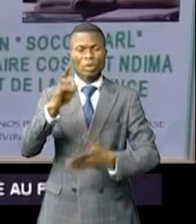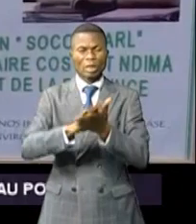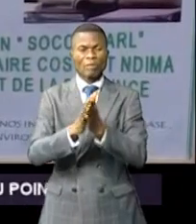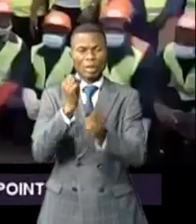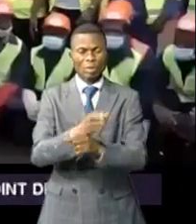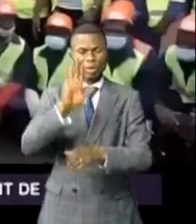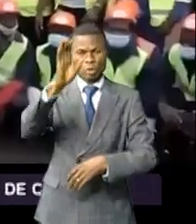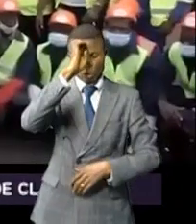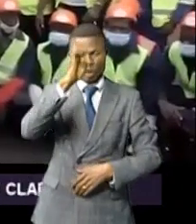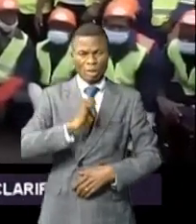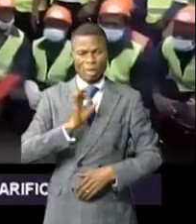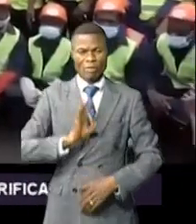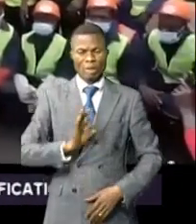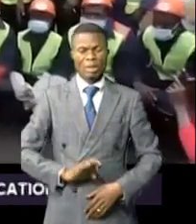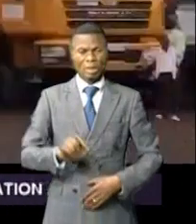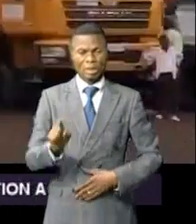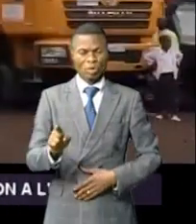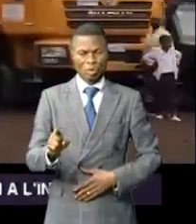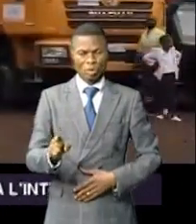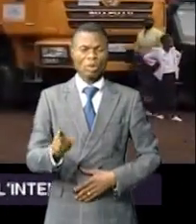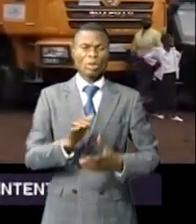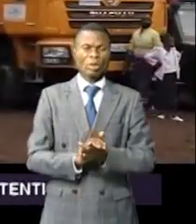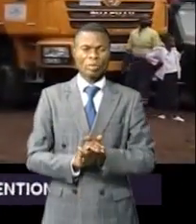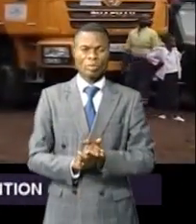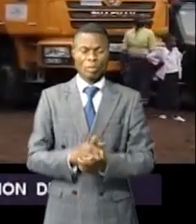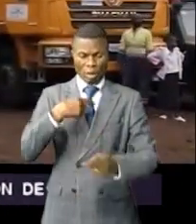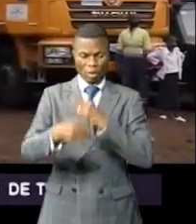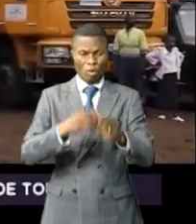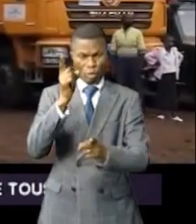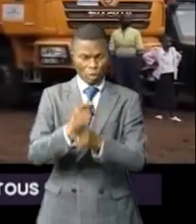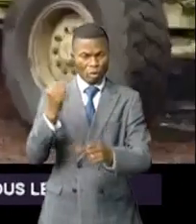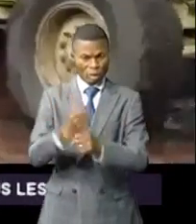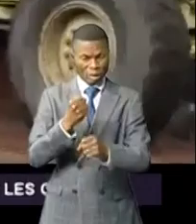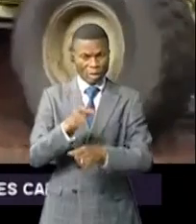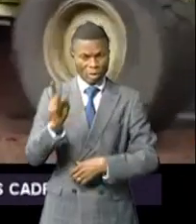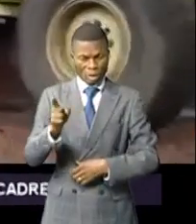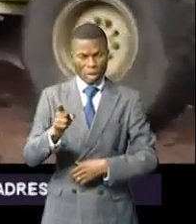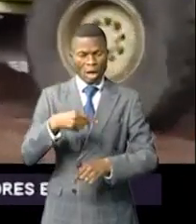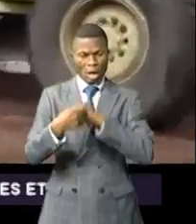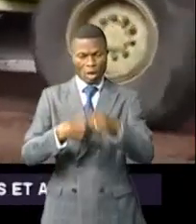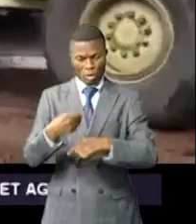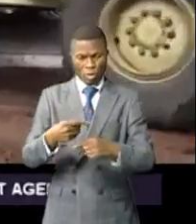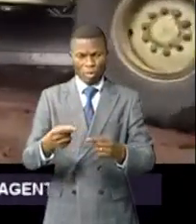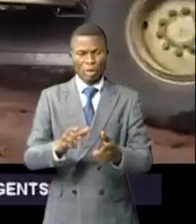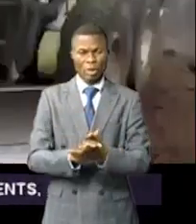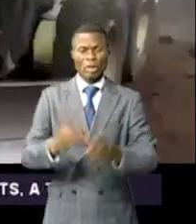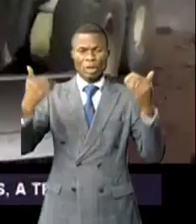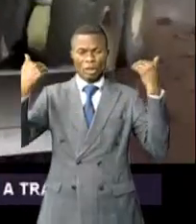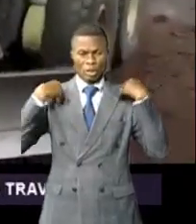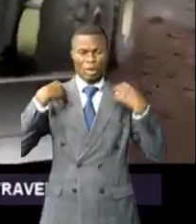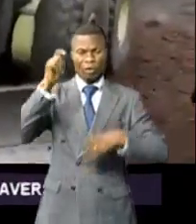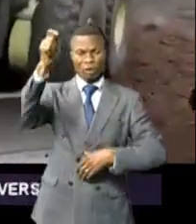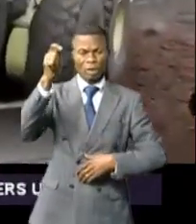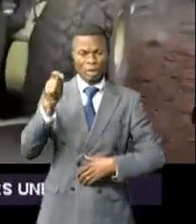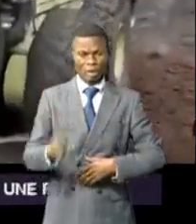son Excellence Félix-Antoine Tshisekedi Tshilombo. Le lancement effectif des travaux a eu lieu lorsque le lieutenant-général Constant